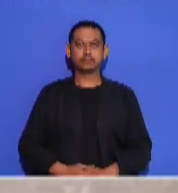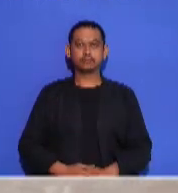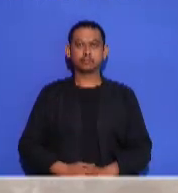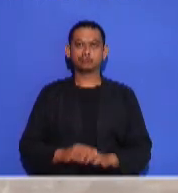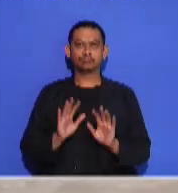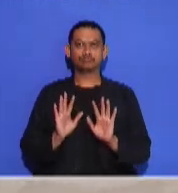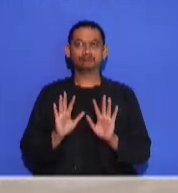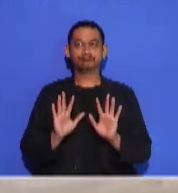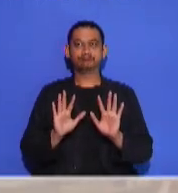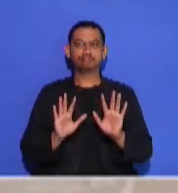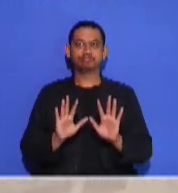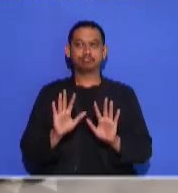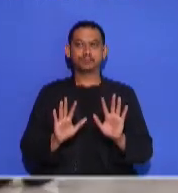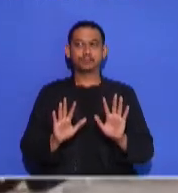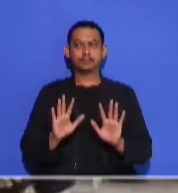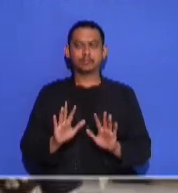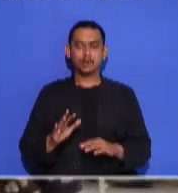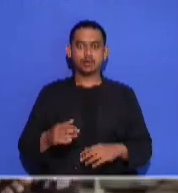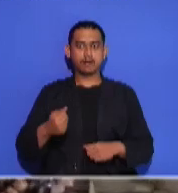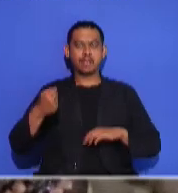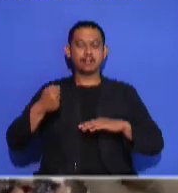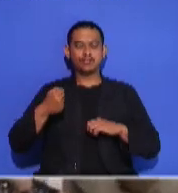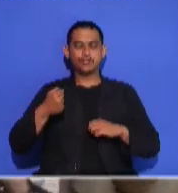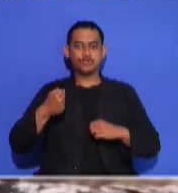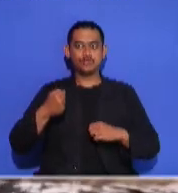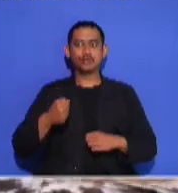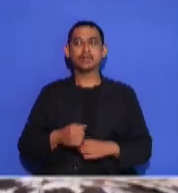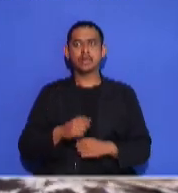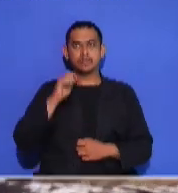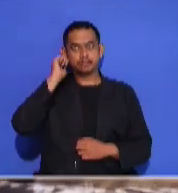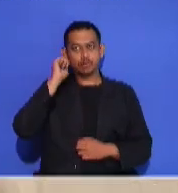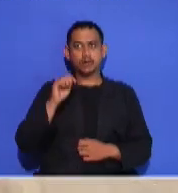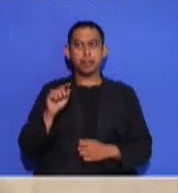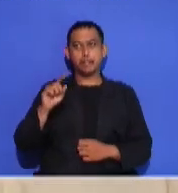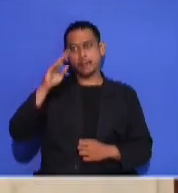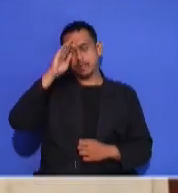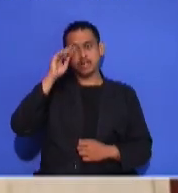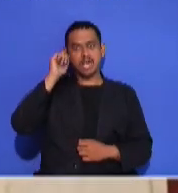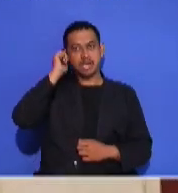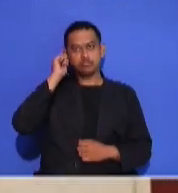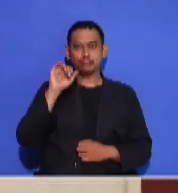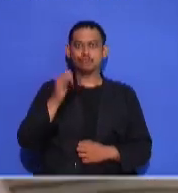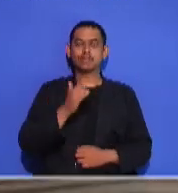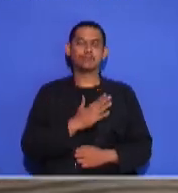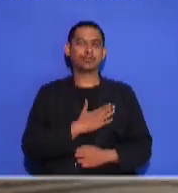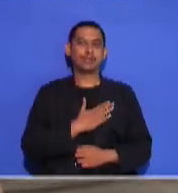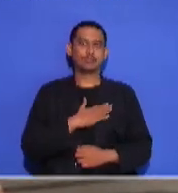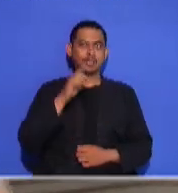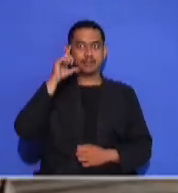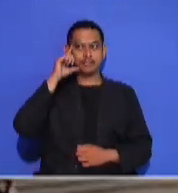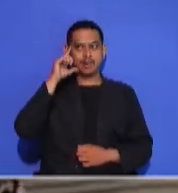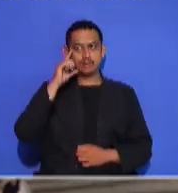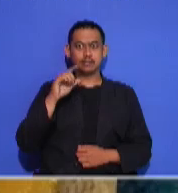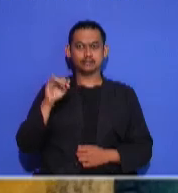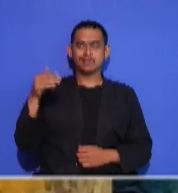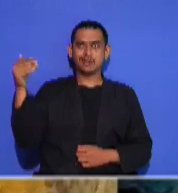Nusantara, Angklung Perempuan Berkebaya, Gejuk Lesung, Putra-Putri DIY, dan Bupati Sleman Kustini Sri Purnomo juga